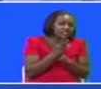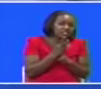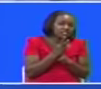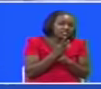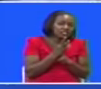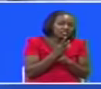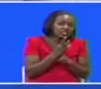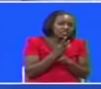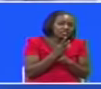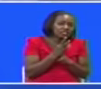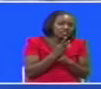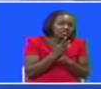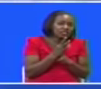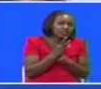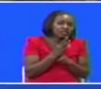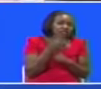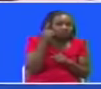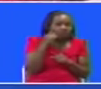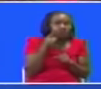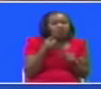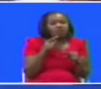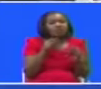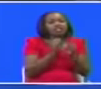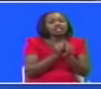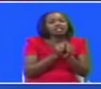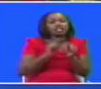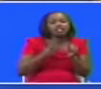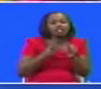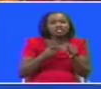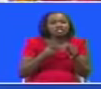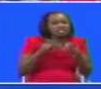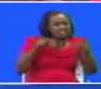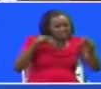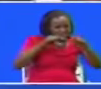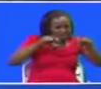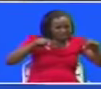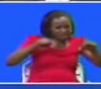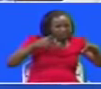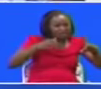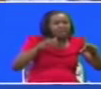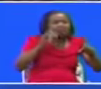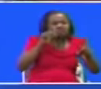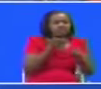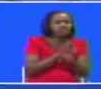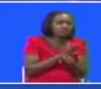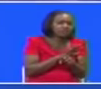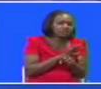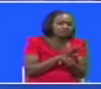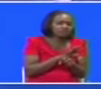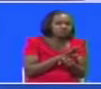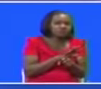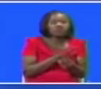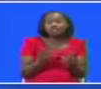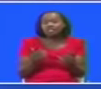au 13 ndio kwa 10,000. So ndiyo, kwa hivyo kuna ile gap tunatakana tuwe tunafill. Aha. Hivi